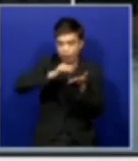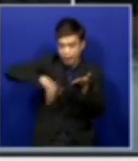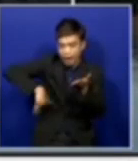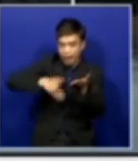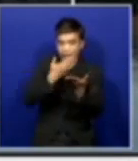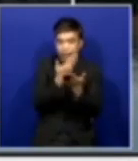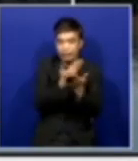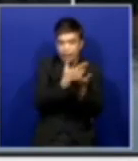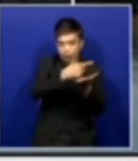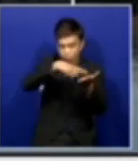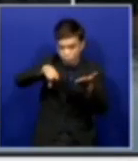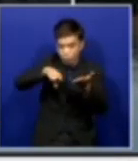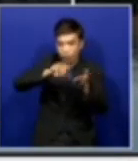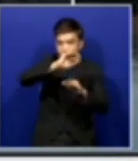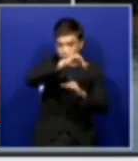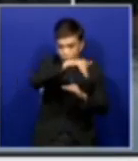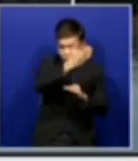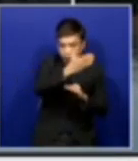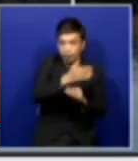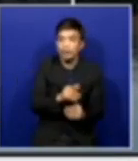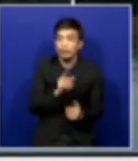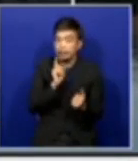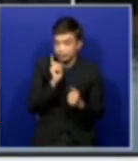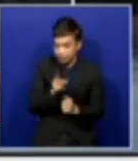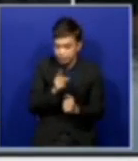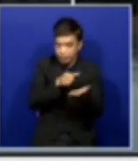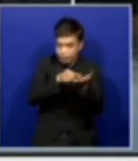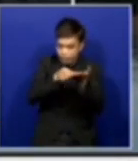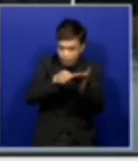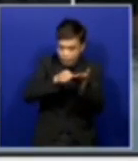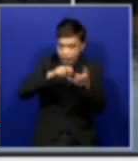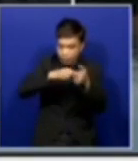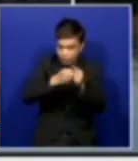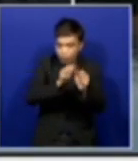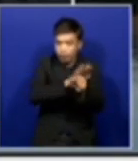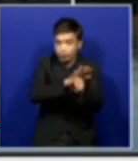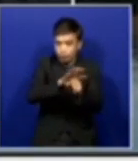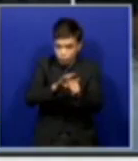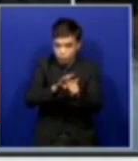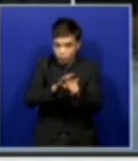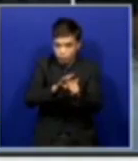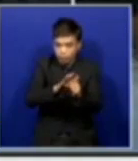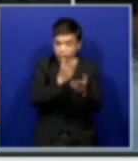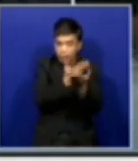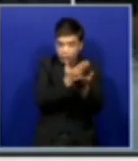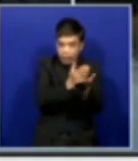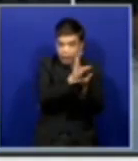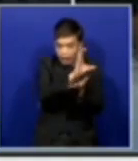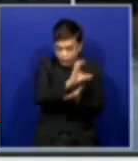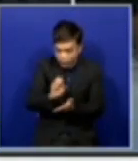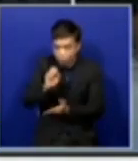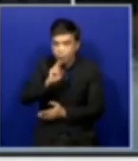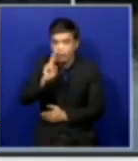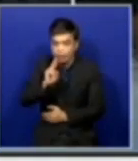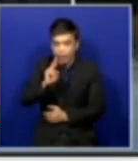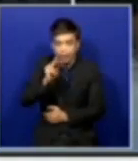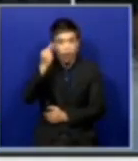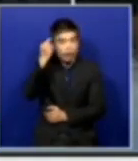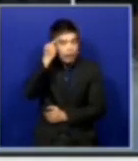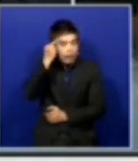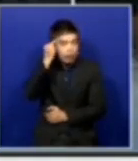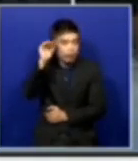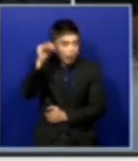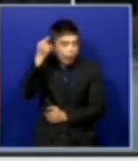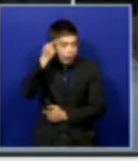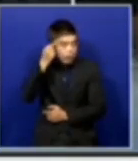คือเราจะแก้ไขปัญหาโควิดเนี่ยเราจะใช้เงินเท่าไหร่เราก็ต้องคิดในใจละนะครับรัฐบาลต้องคิด